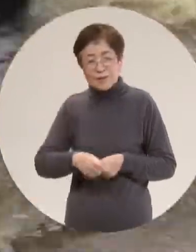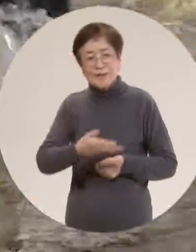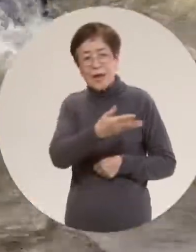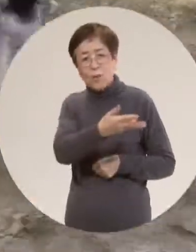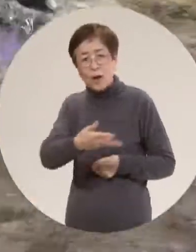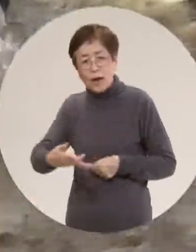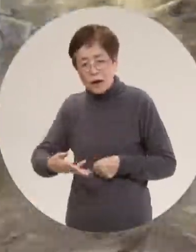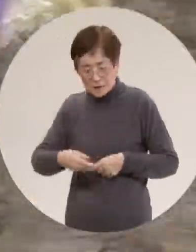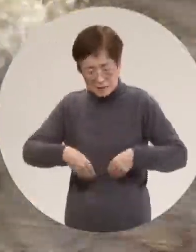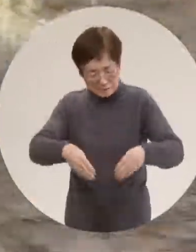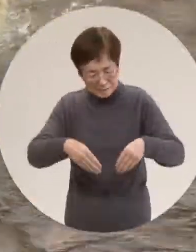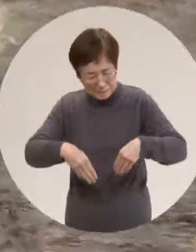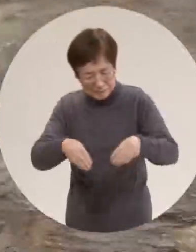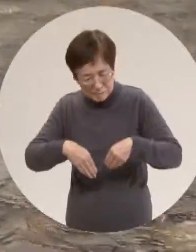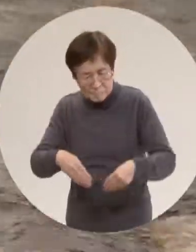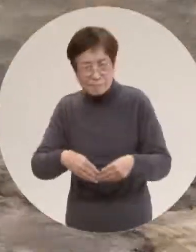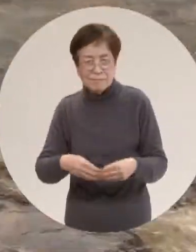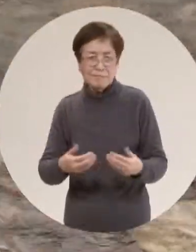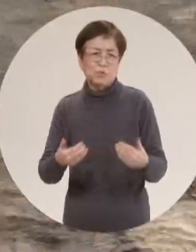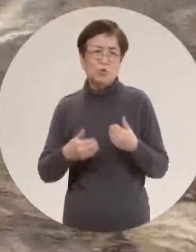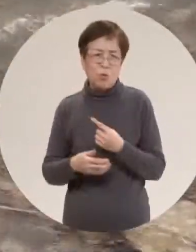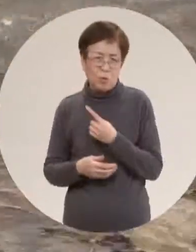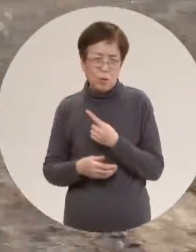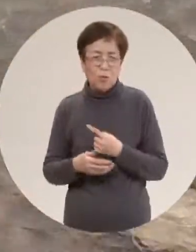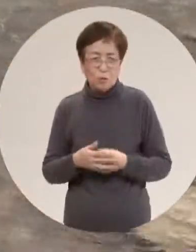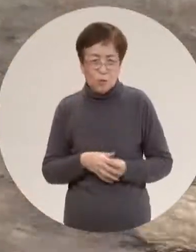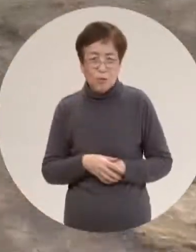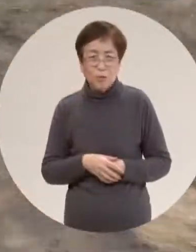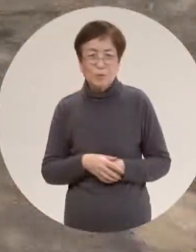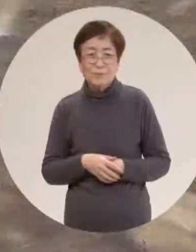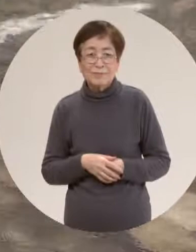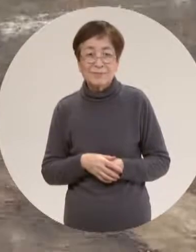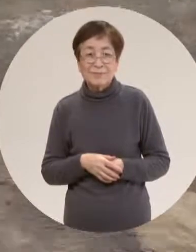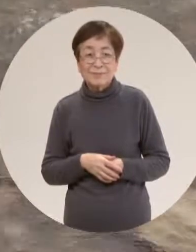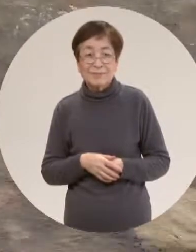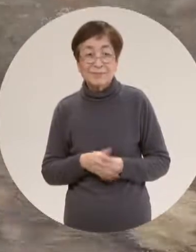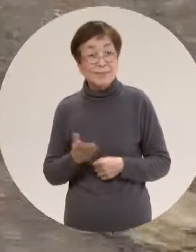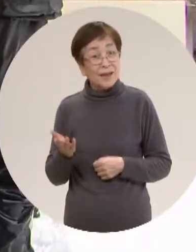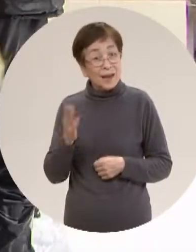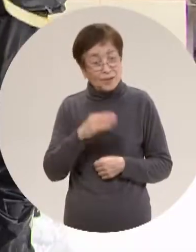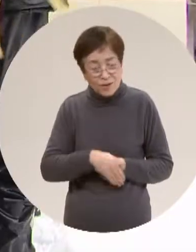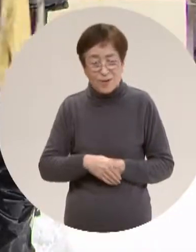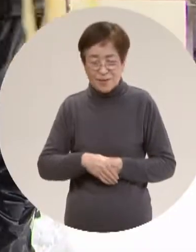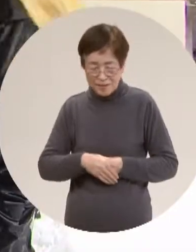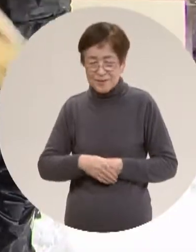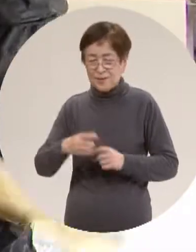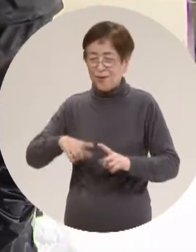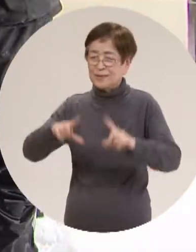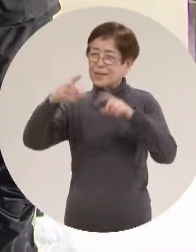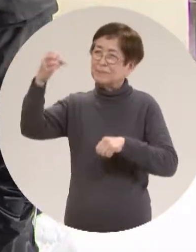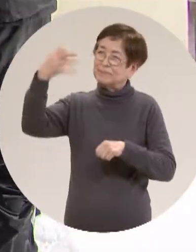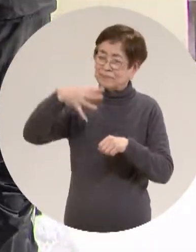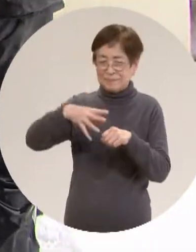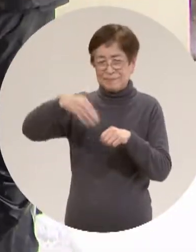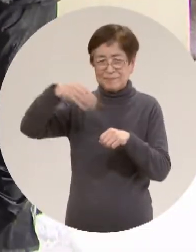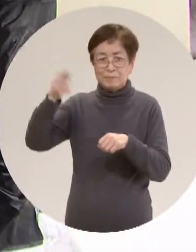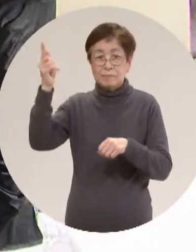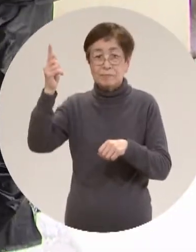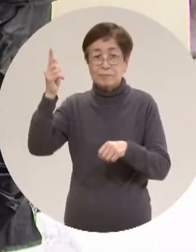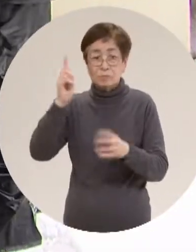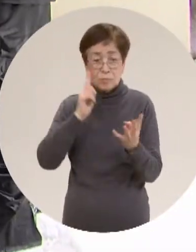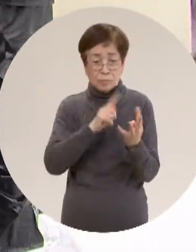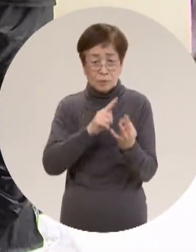で、さっき藤田さんがやっていた皮さらしの工程を経て干して乾燥させ